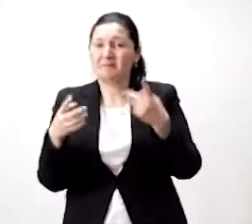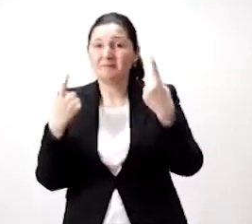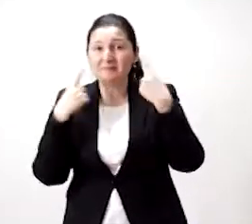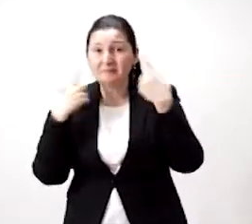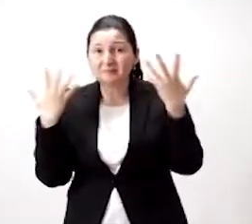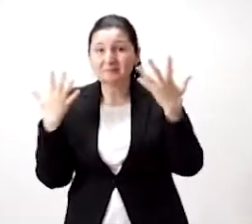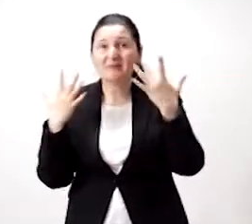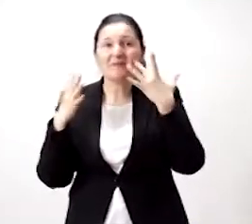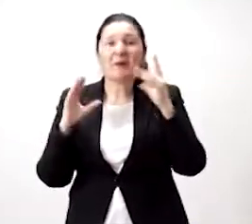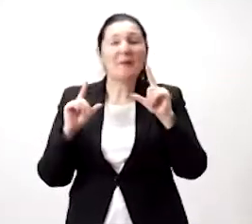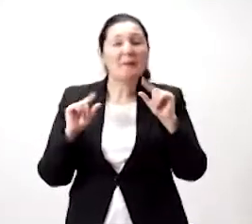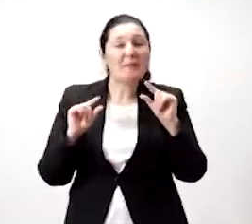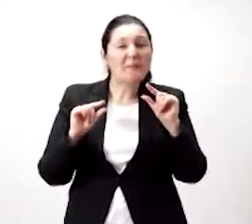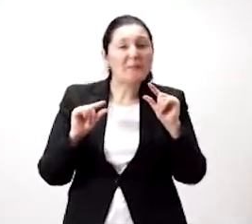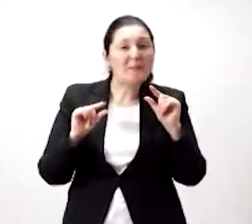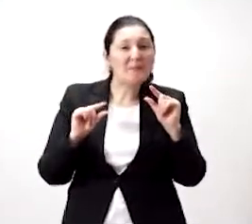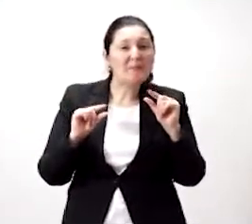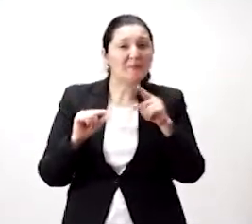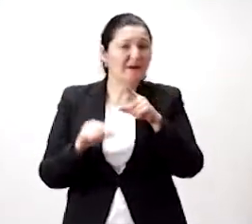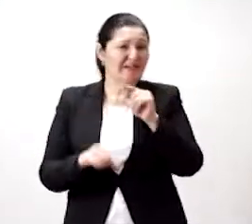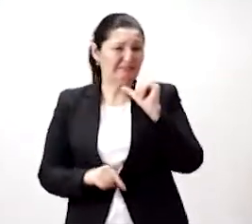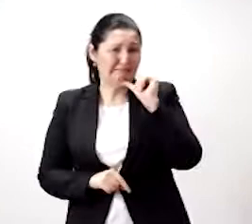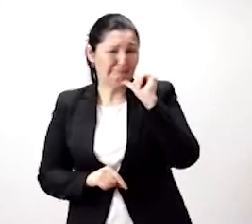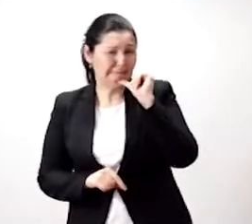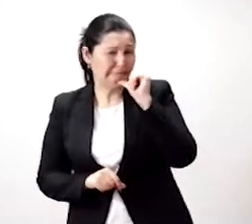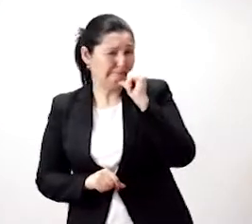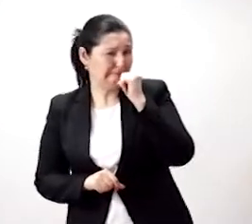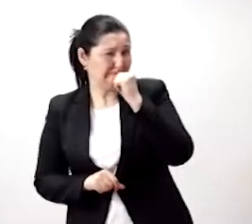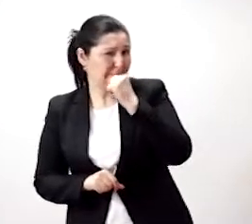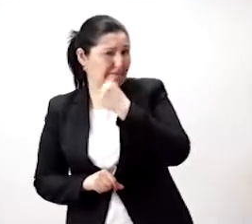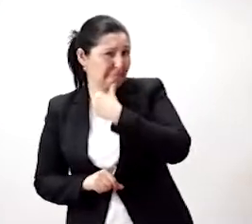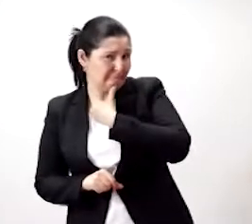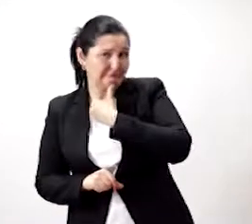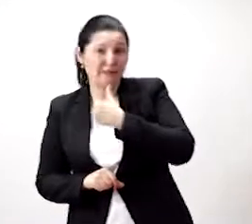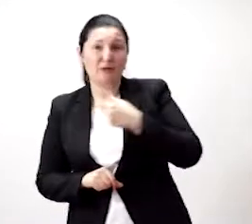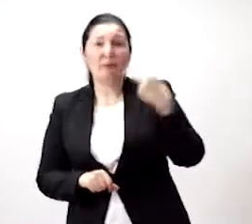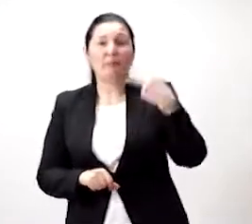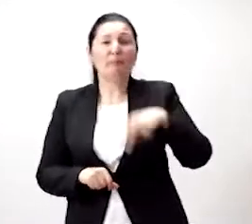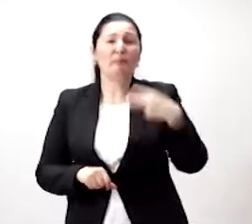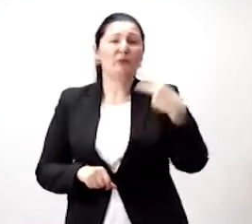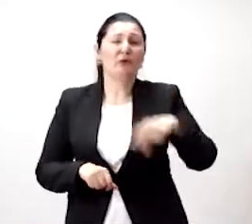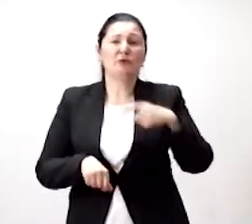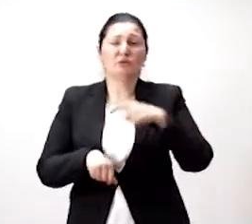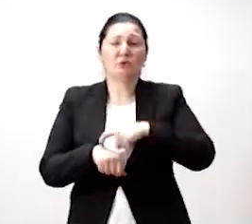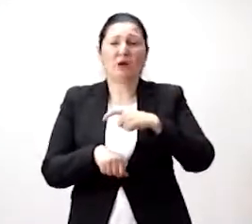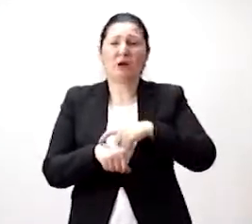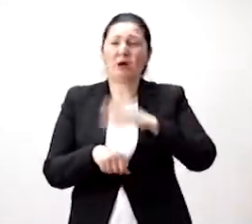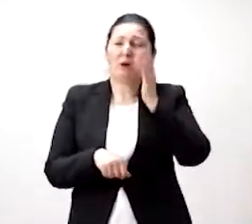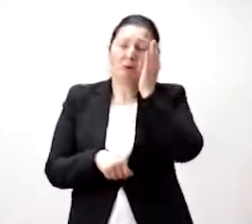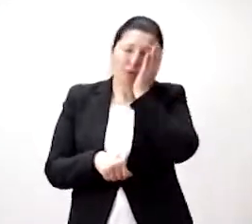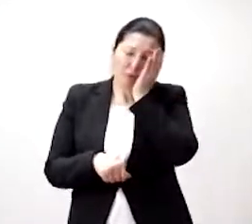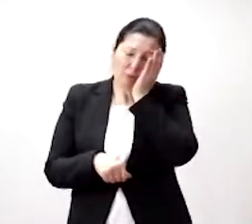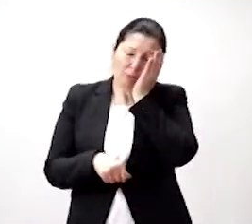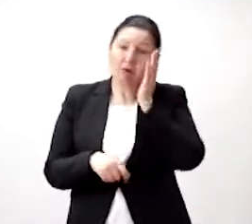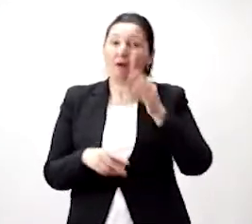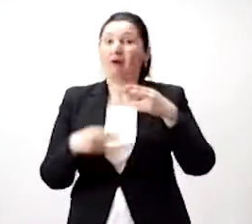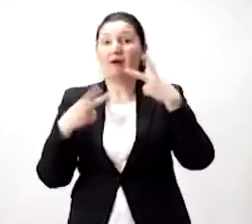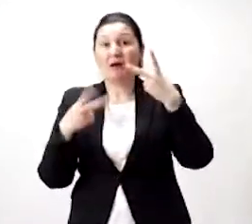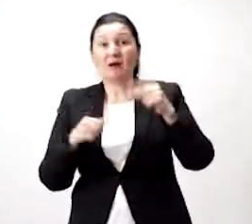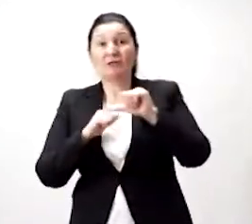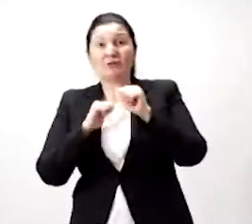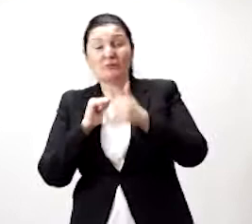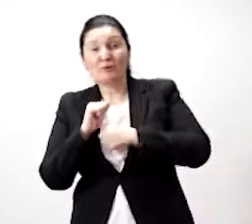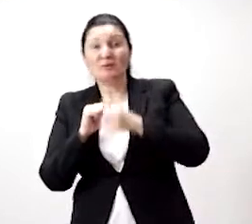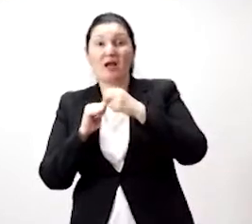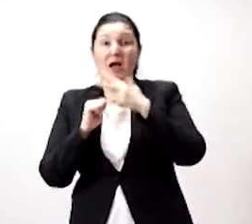پس تر می گویم. اندک تنبل است. قریب 20 ساعت خواب می کند. حتی در بیداریش 16-18